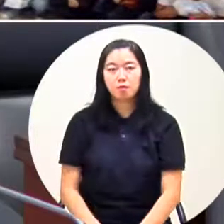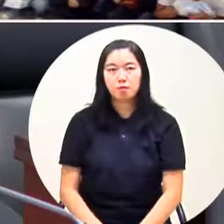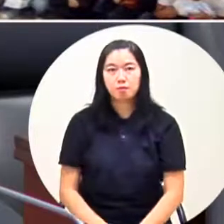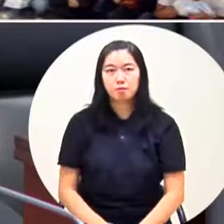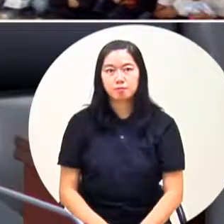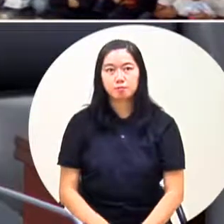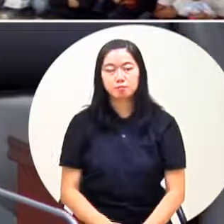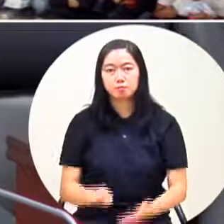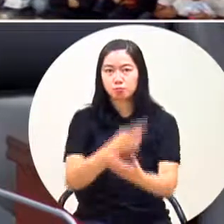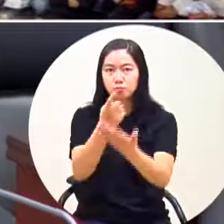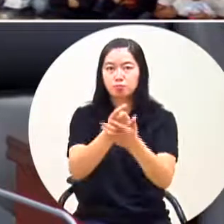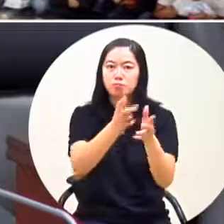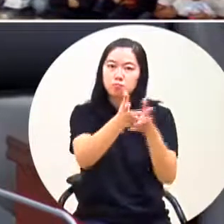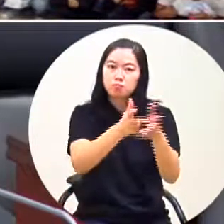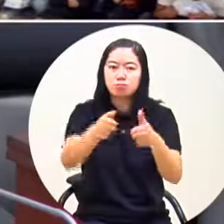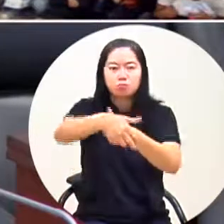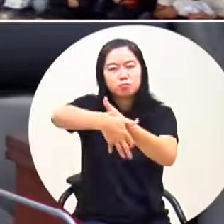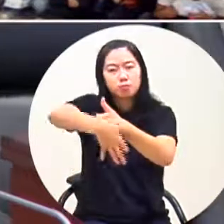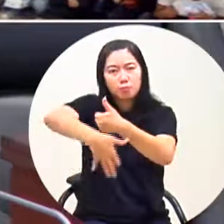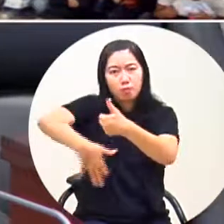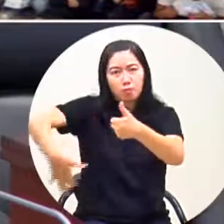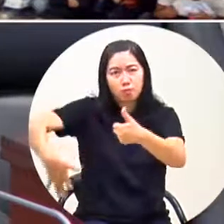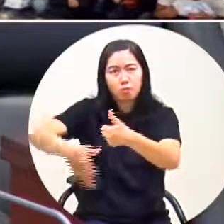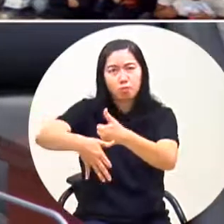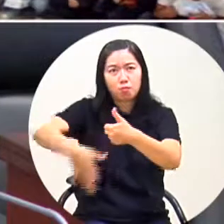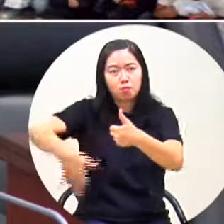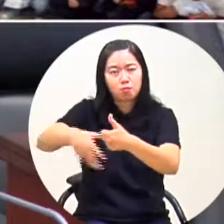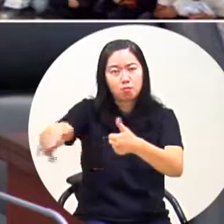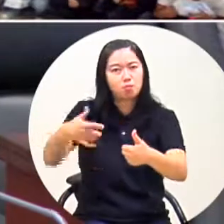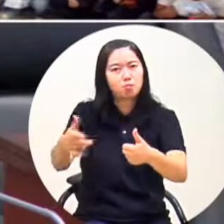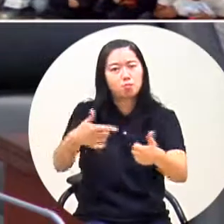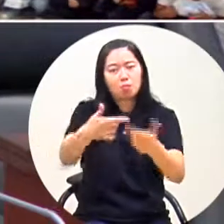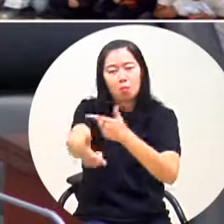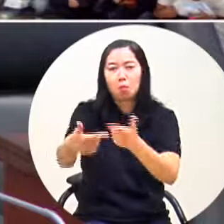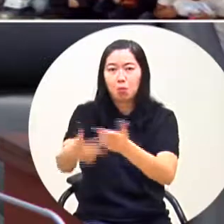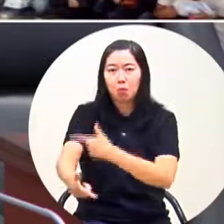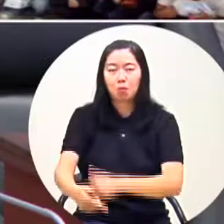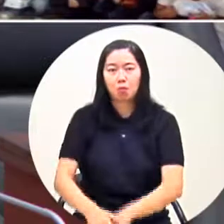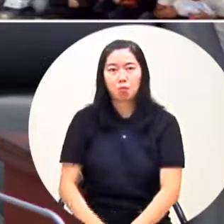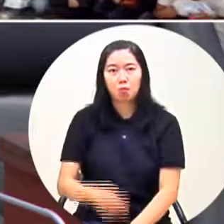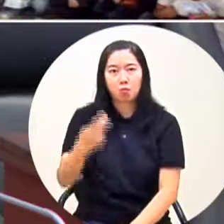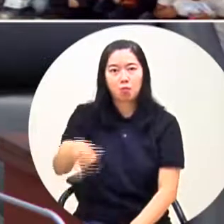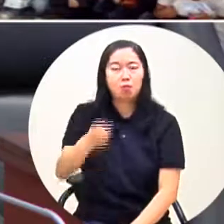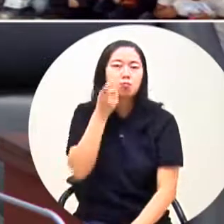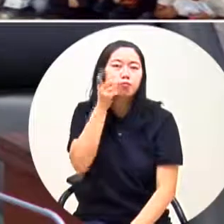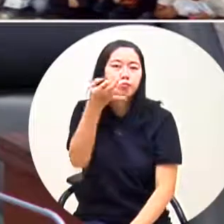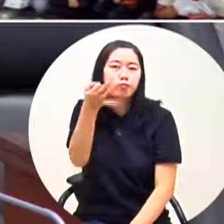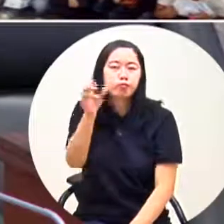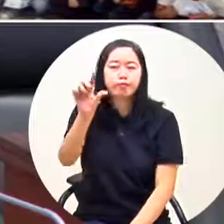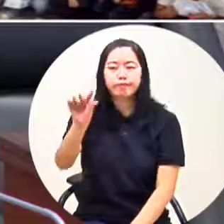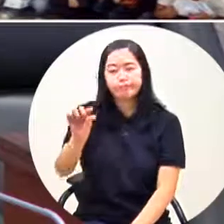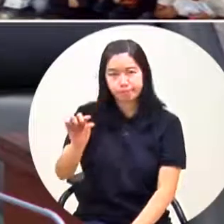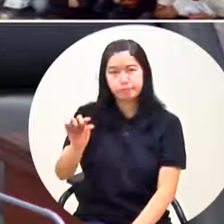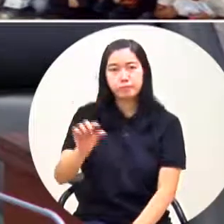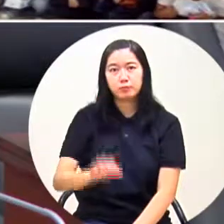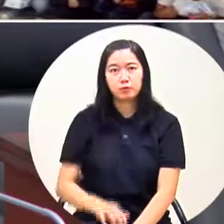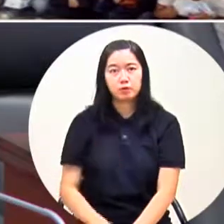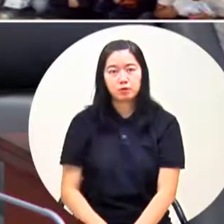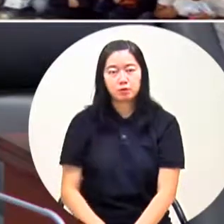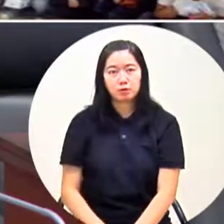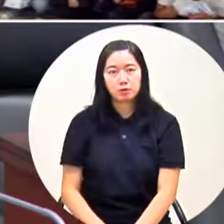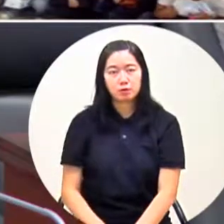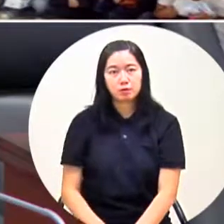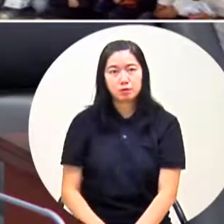业不但是产业失调，还有薪资的结构也是出问题，所